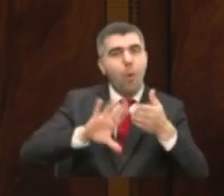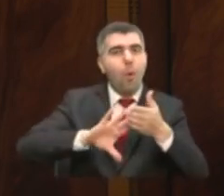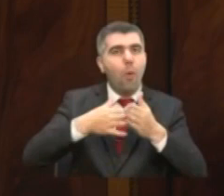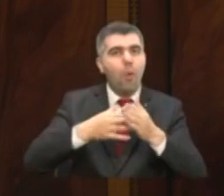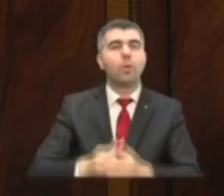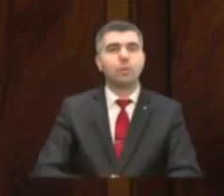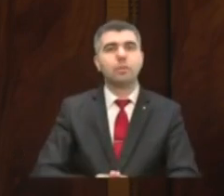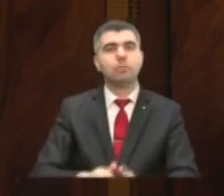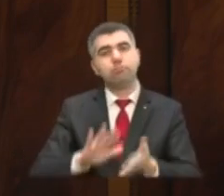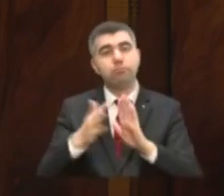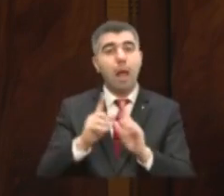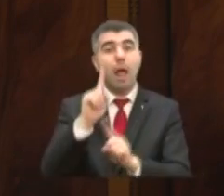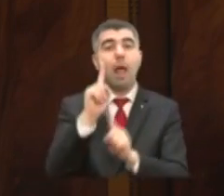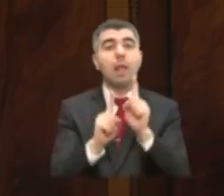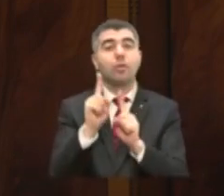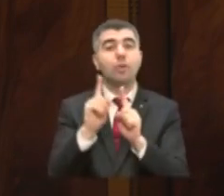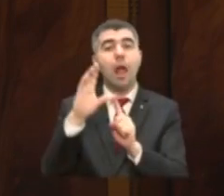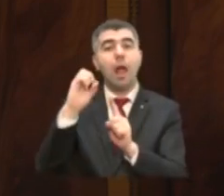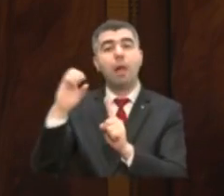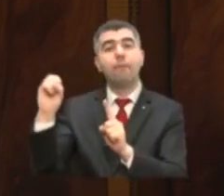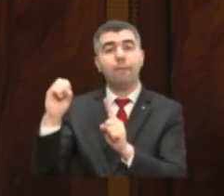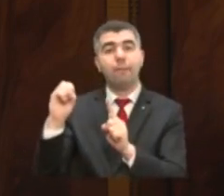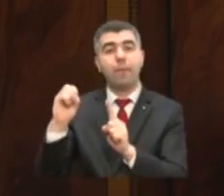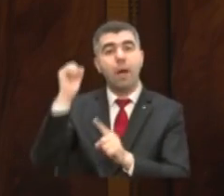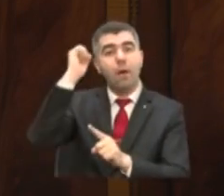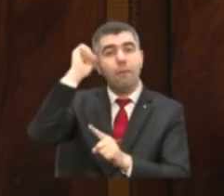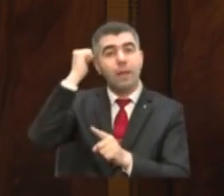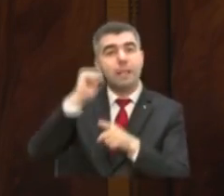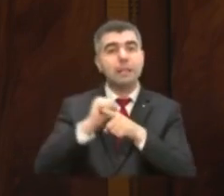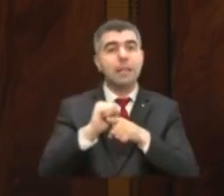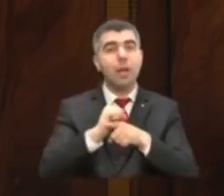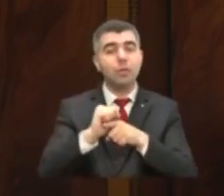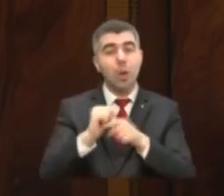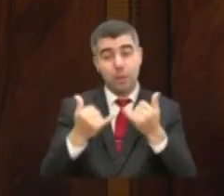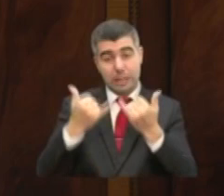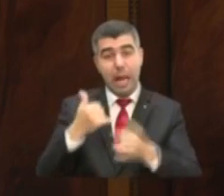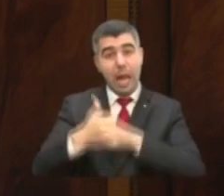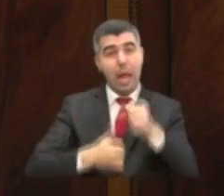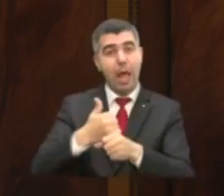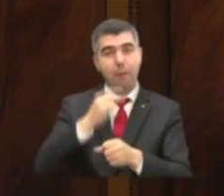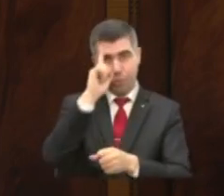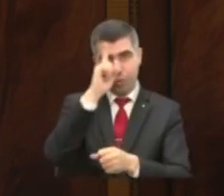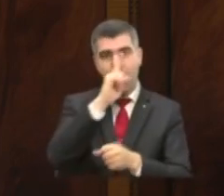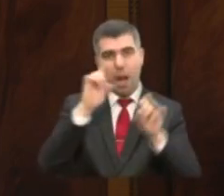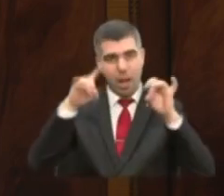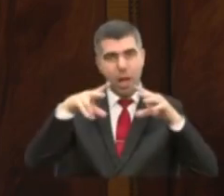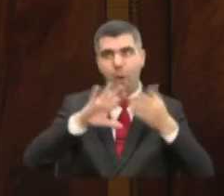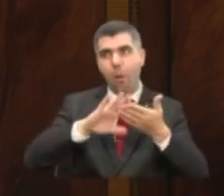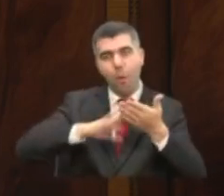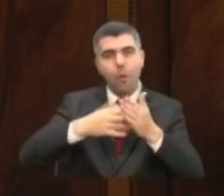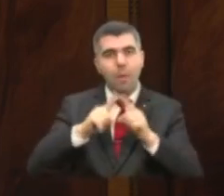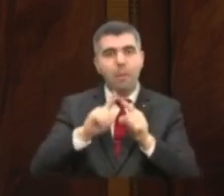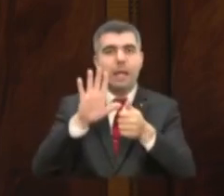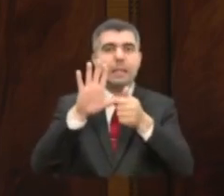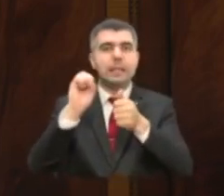منها 11,000 متدرب في التكوين المهني، والهدف ديالنا نوصل هذه السنة إلى 60,000 تقريبا. وهذا راه الطالب